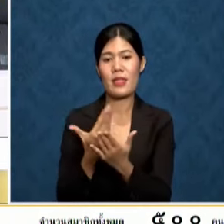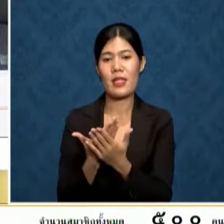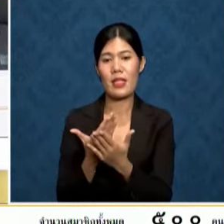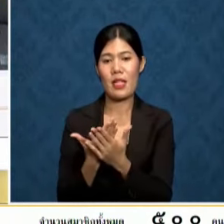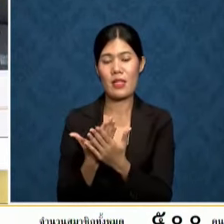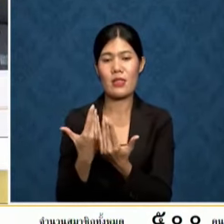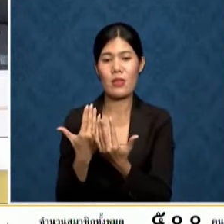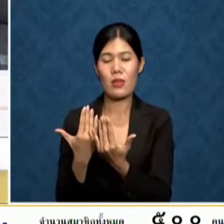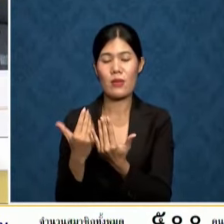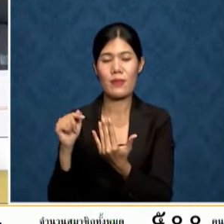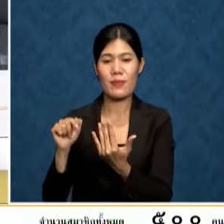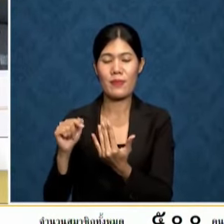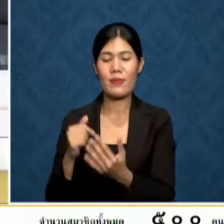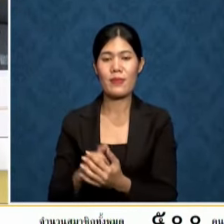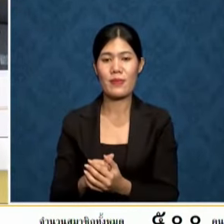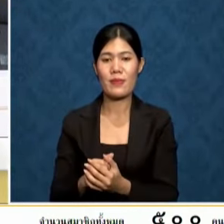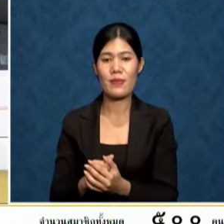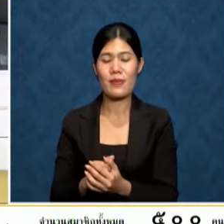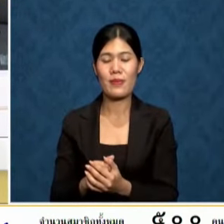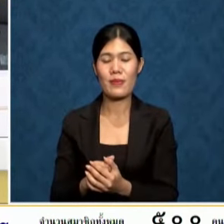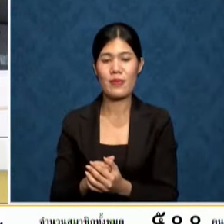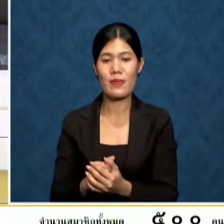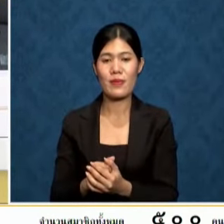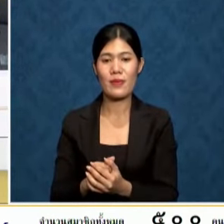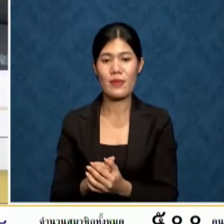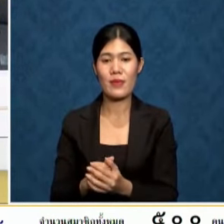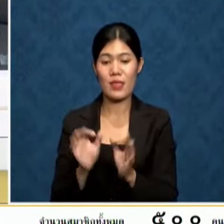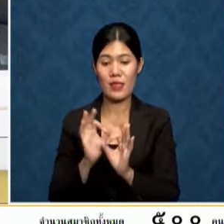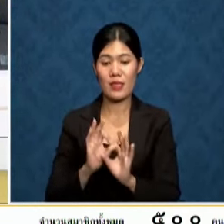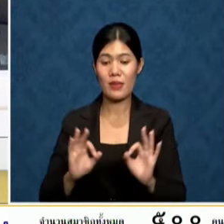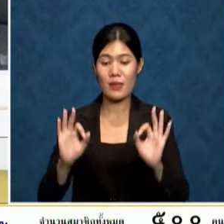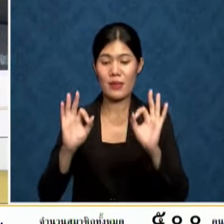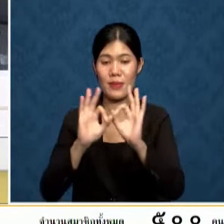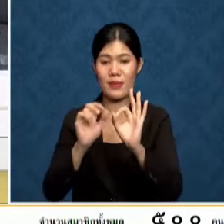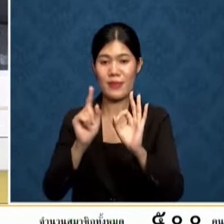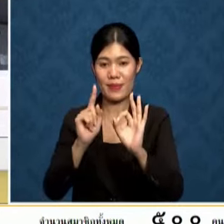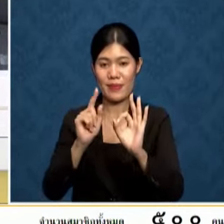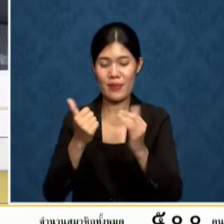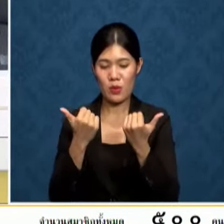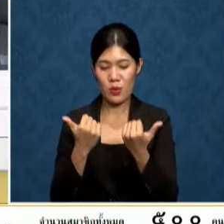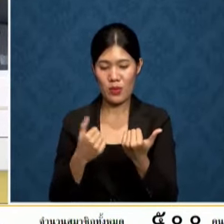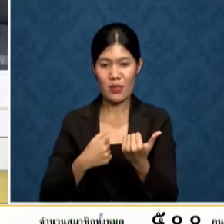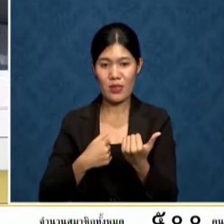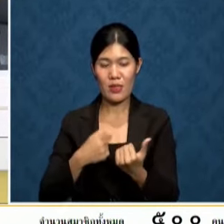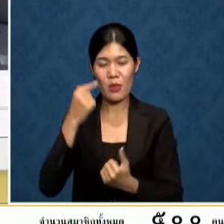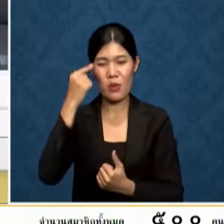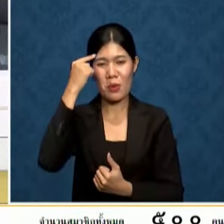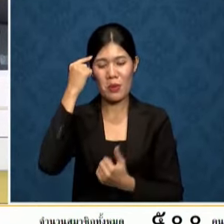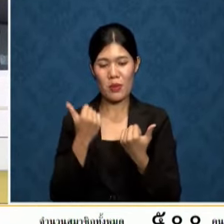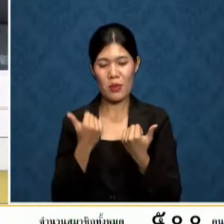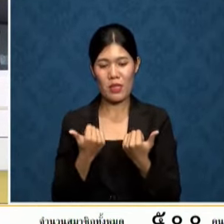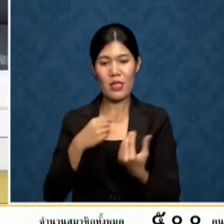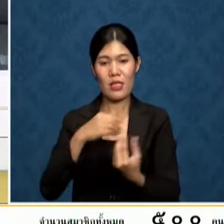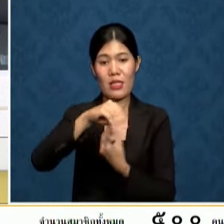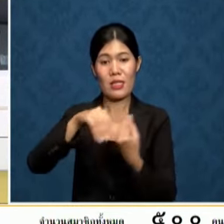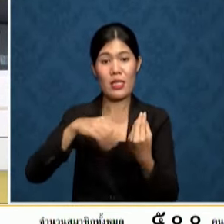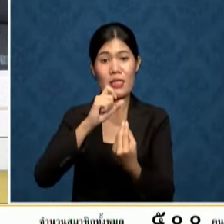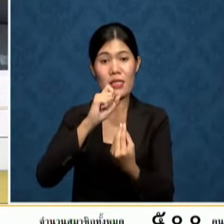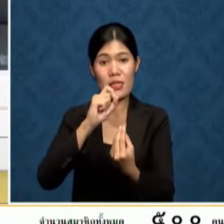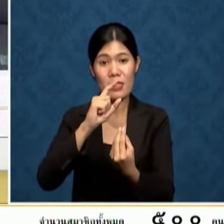ได้แต่ที่สำคัญครับในแนวคิดนี้เนี่ยผมถามกลับไปว่าวันนี้สถานการณ์เศรษฐกิจไม่ไม่ได้อยู่